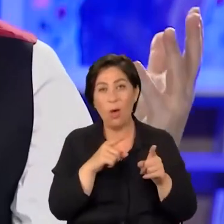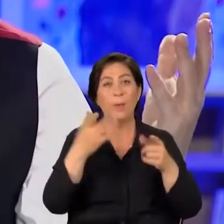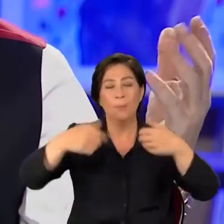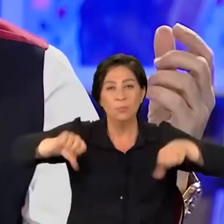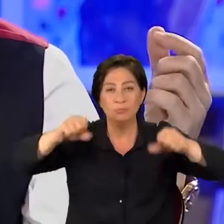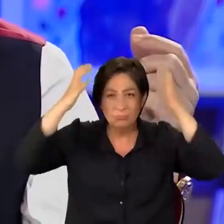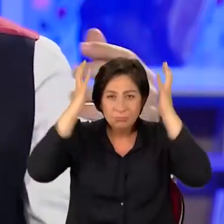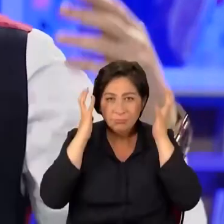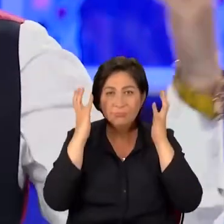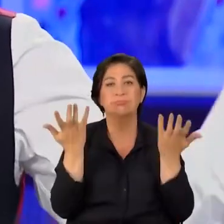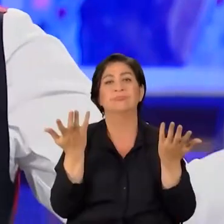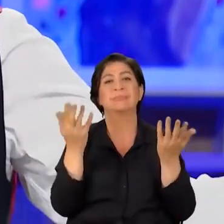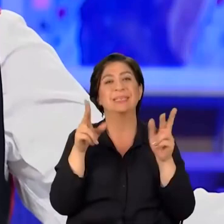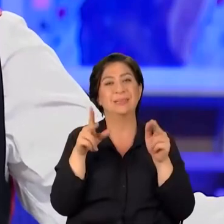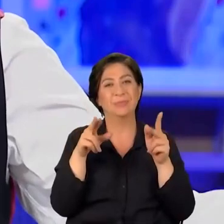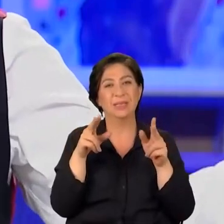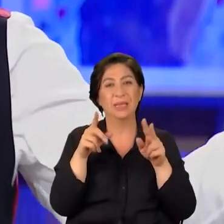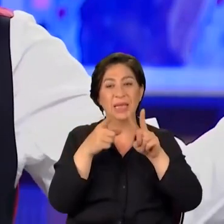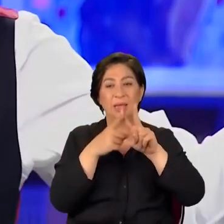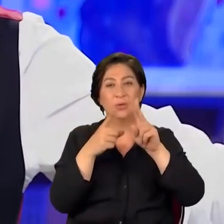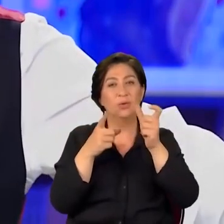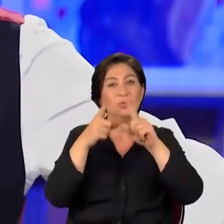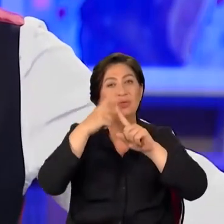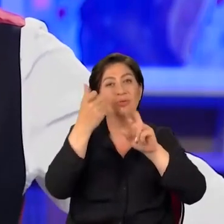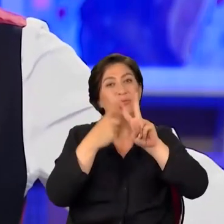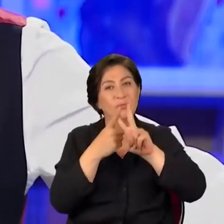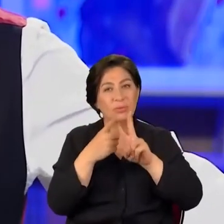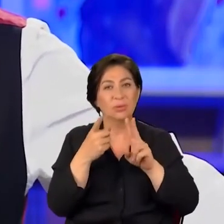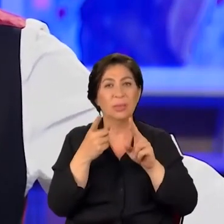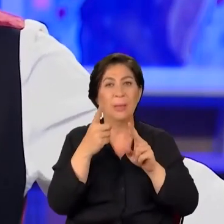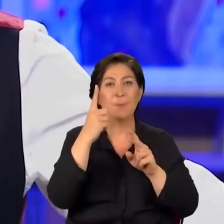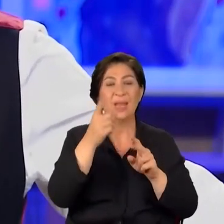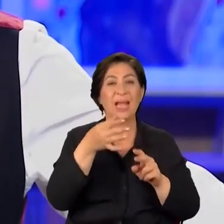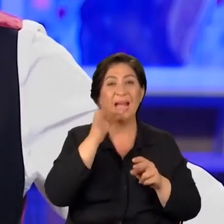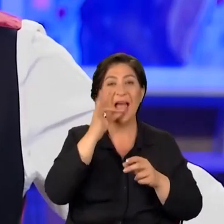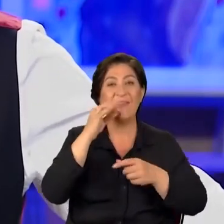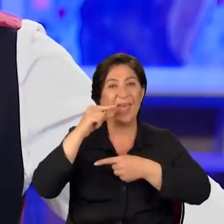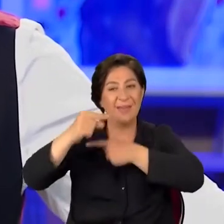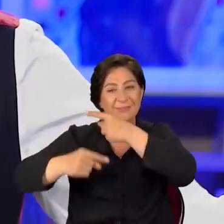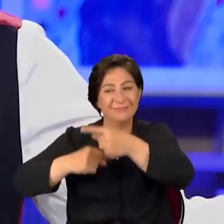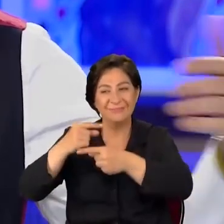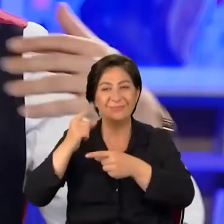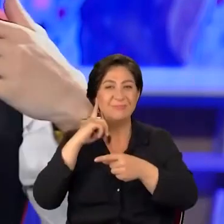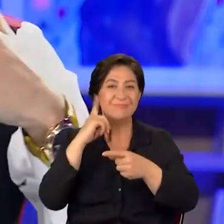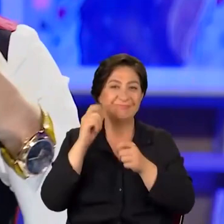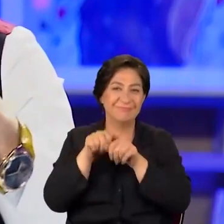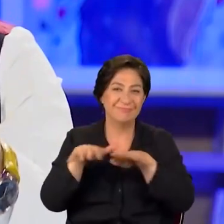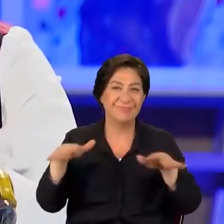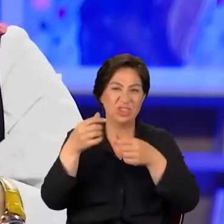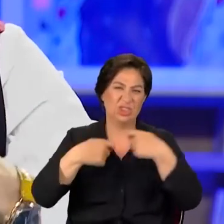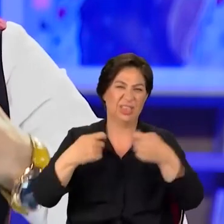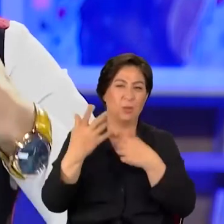motosiklet kaskına dönüşmesi, Newton'un bir... kahve zinciri olması meselesi gibi